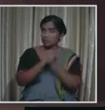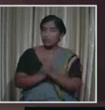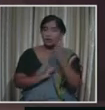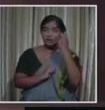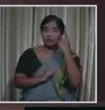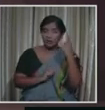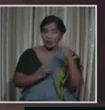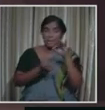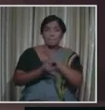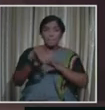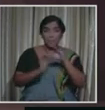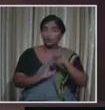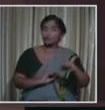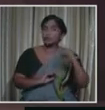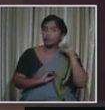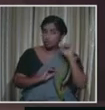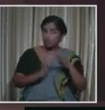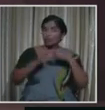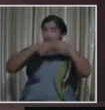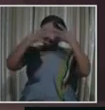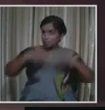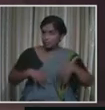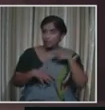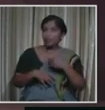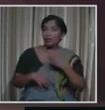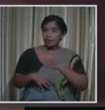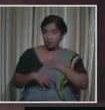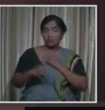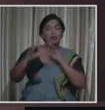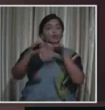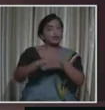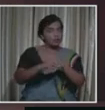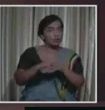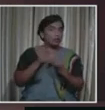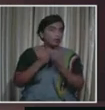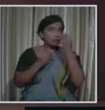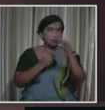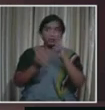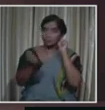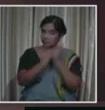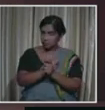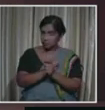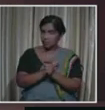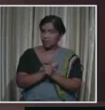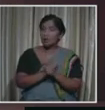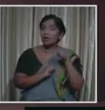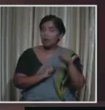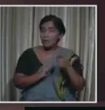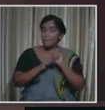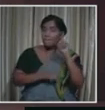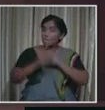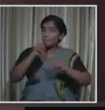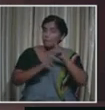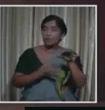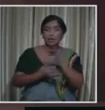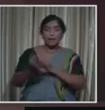sekedi pajatantra wade sakti mat kiri masandaha vihu yak. E api media twimin genela de sansodane. Api parlimente